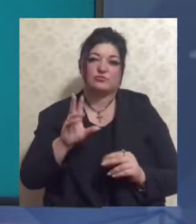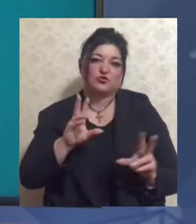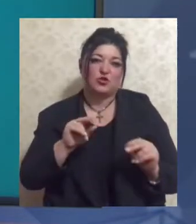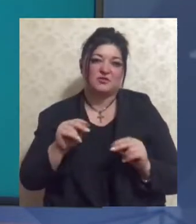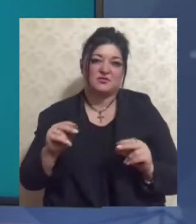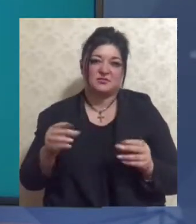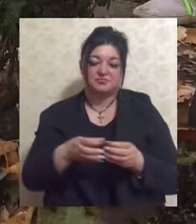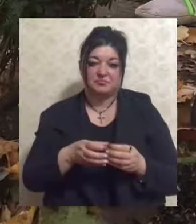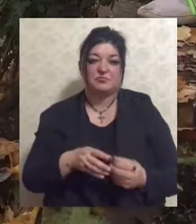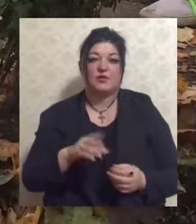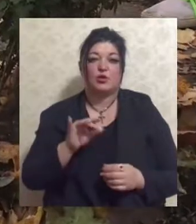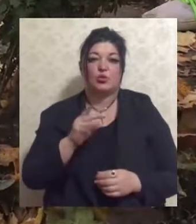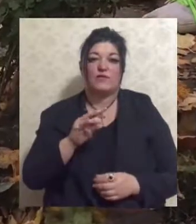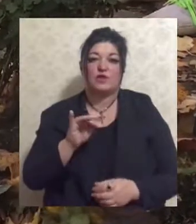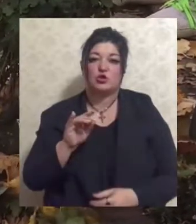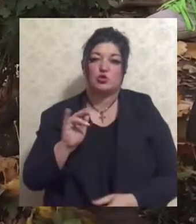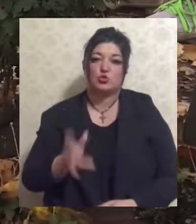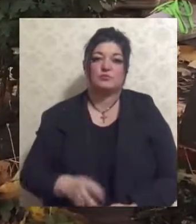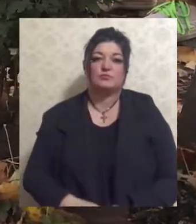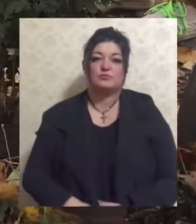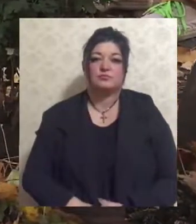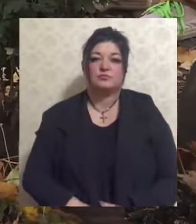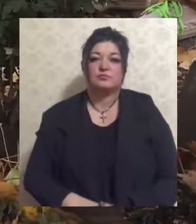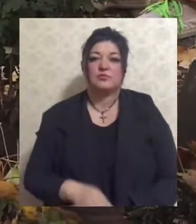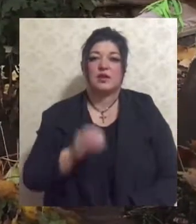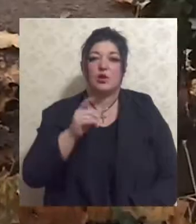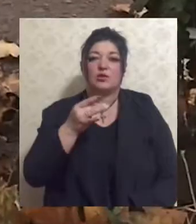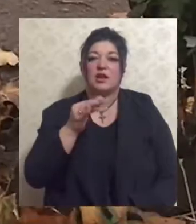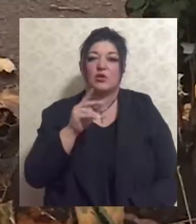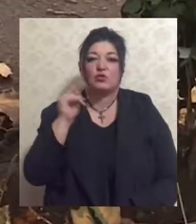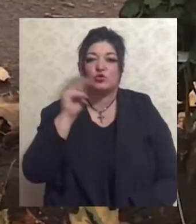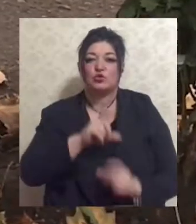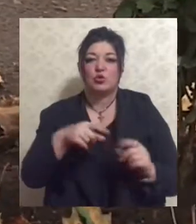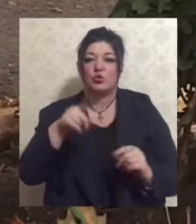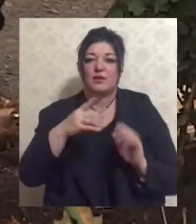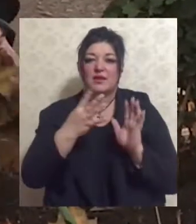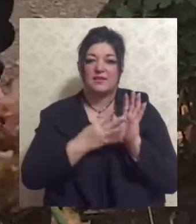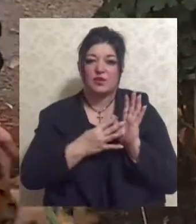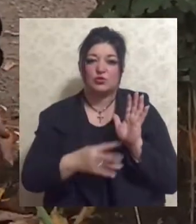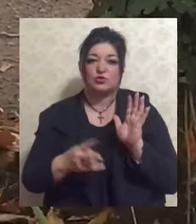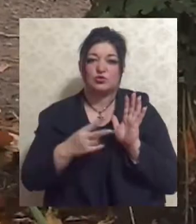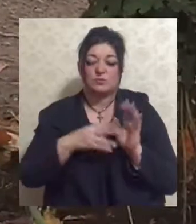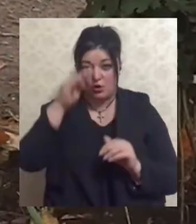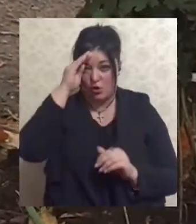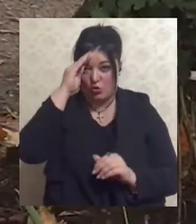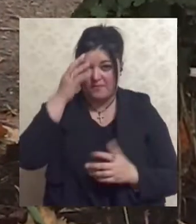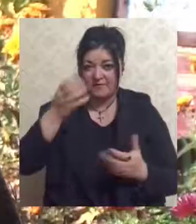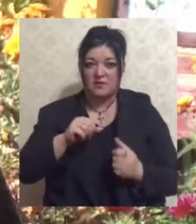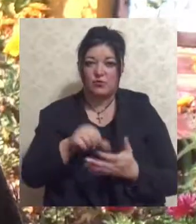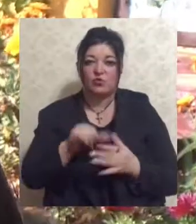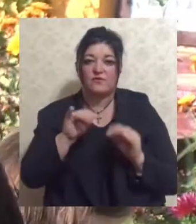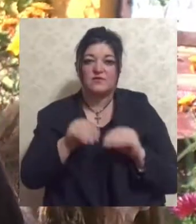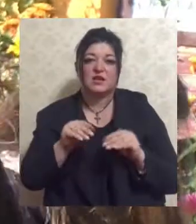Юлія Мельничук. Єгор Третьяков – учень школи-інтернату номер 97. Хлопець взяв участь у висаджуванні